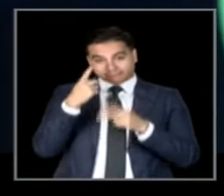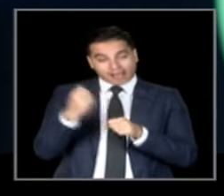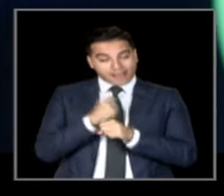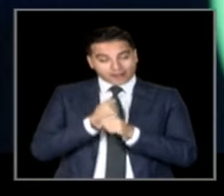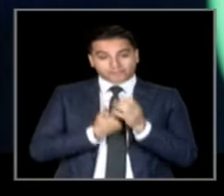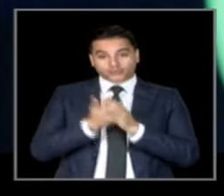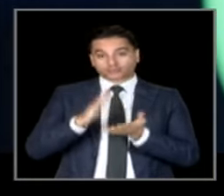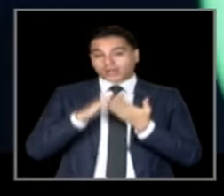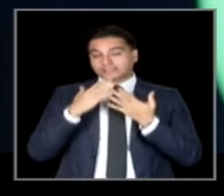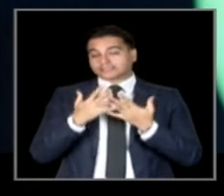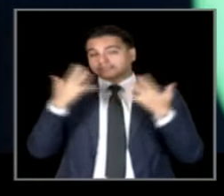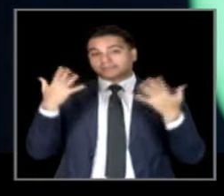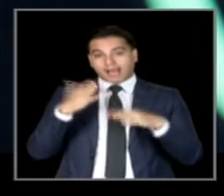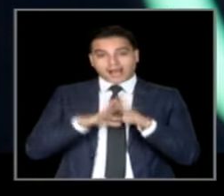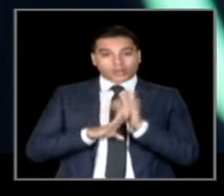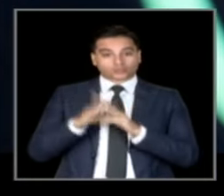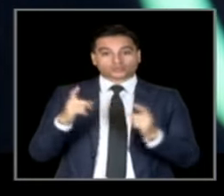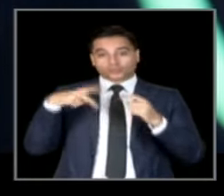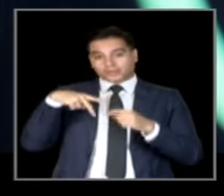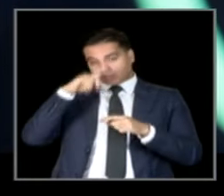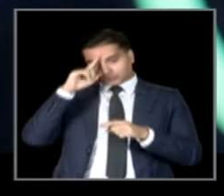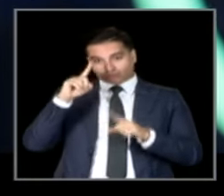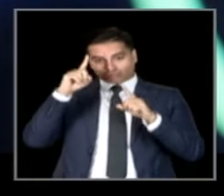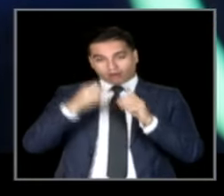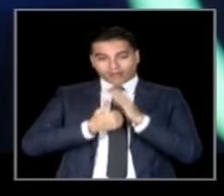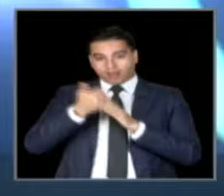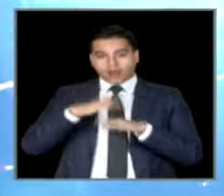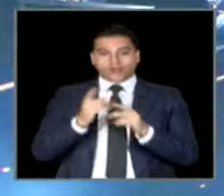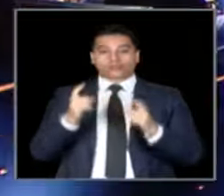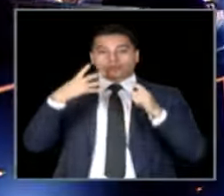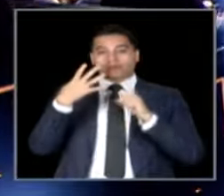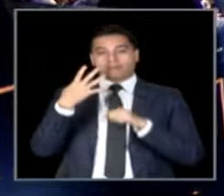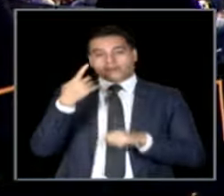مجال، ساعدتنا بشكل كبير إننا نوصل دور الثمانية، وإن شاء الله تكون سبب في صعودنا لدور الأربعة.